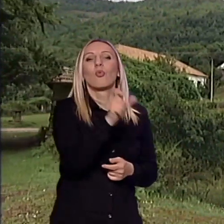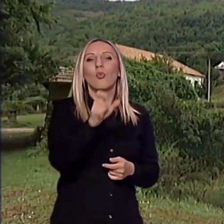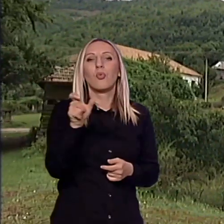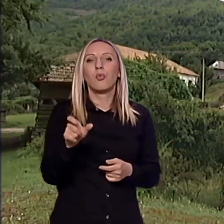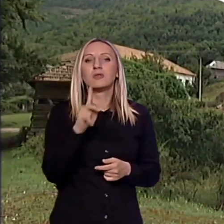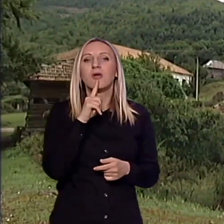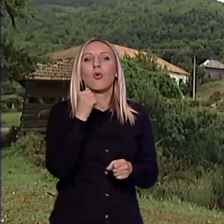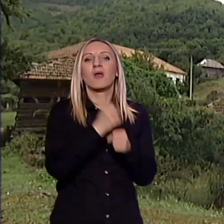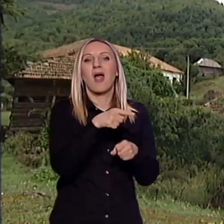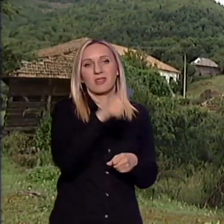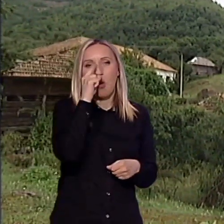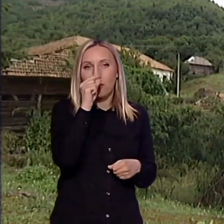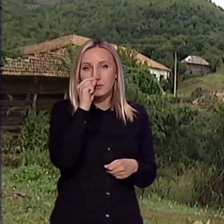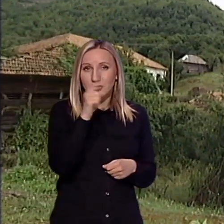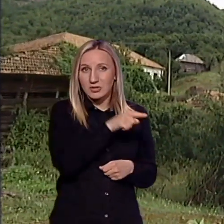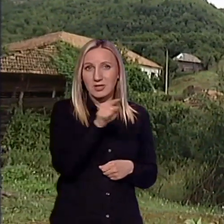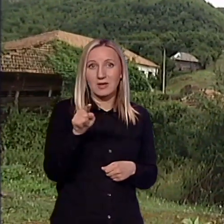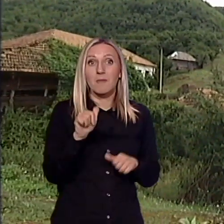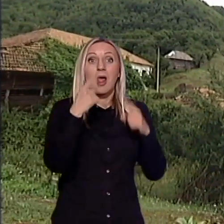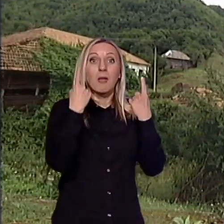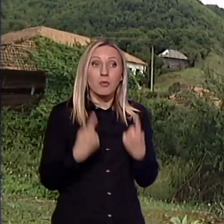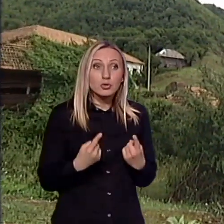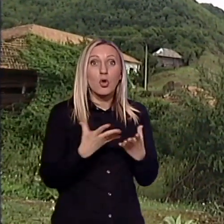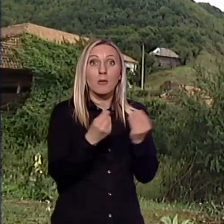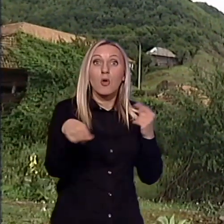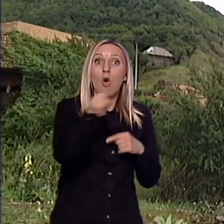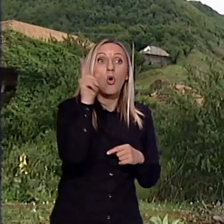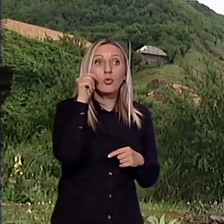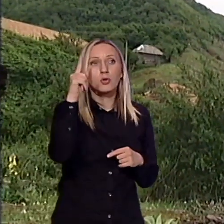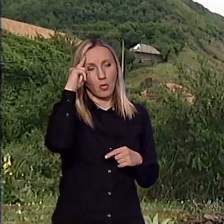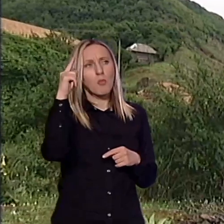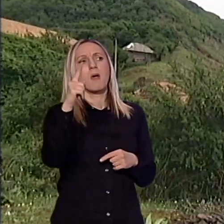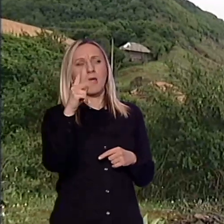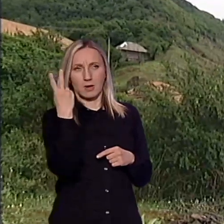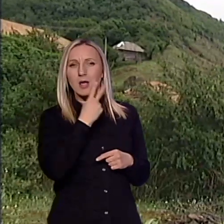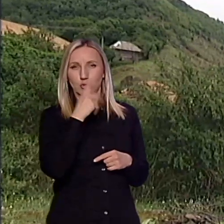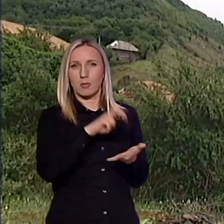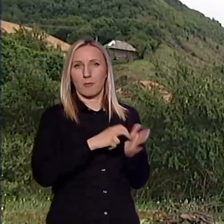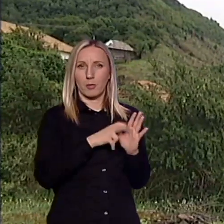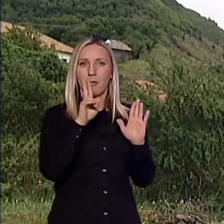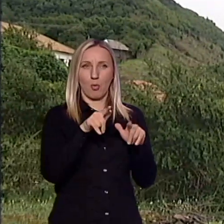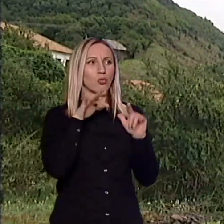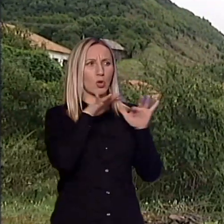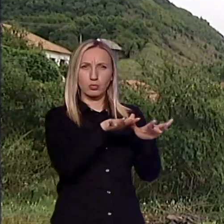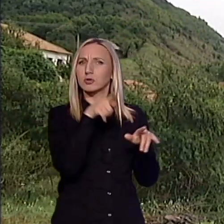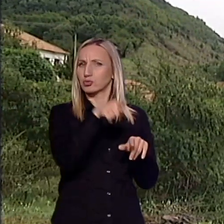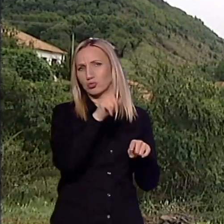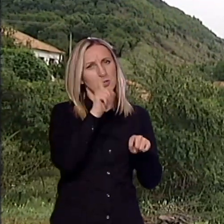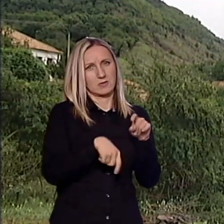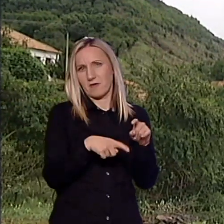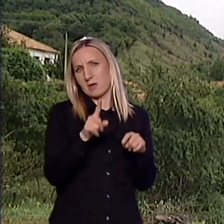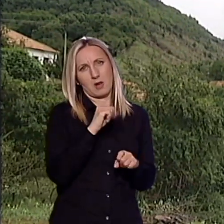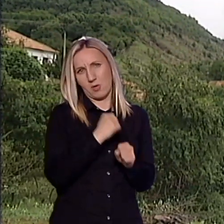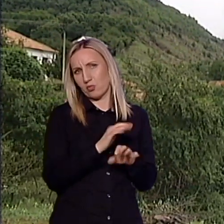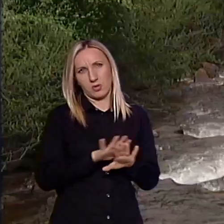u tim opštinama i da li postoji ona kritična masa dovoljna ljudi koji umeju da razumeju problem i koji mogu da utiču da se neke stvari ne